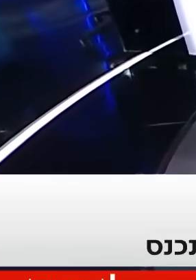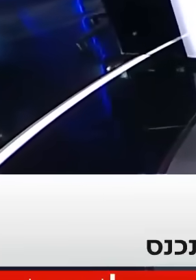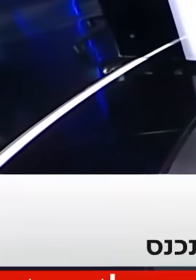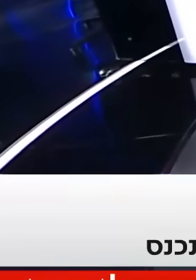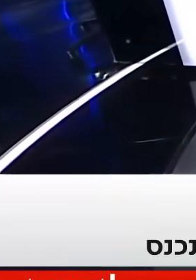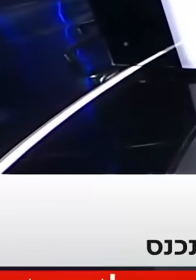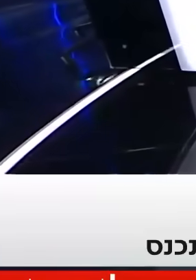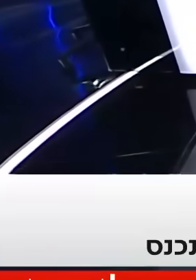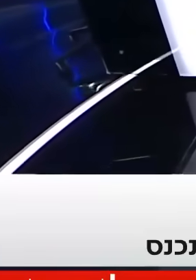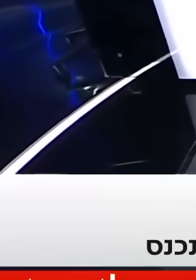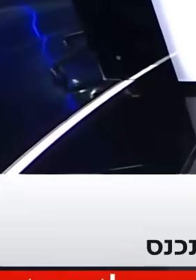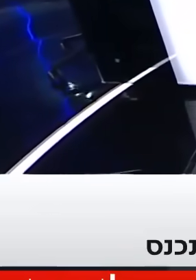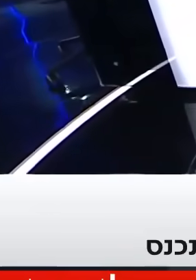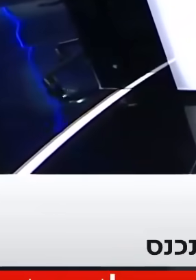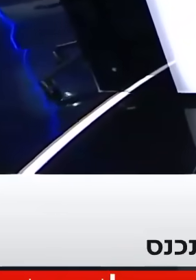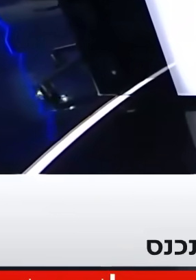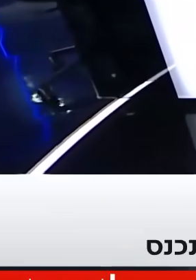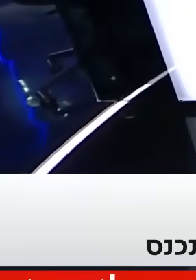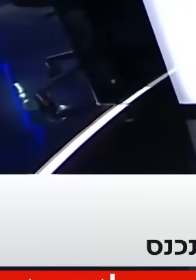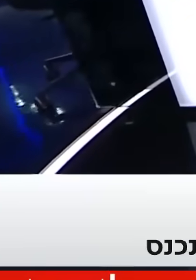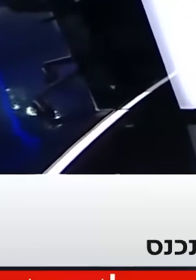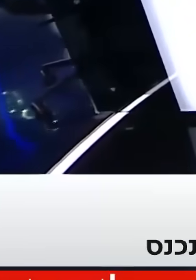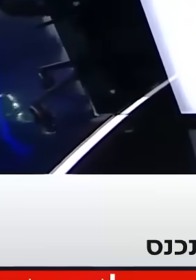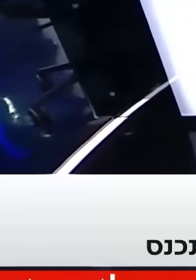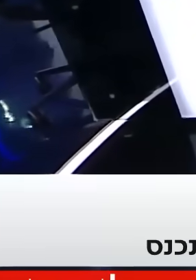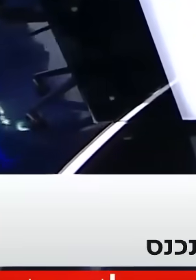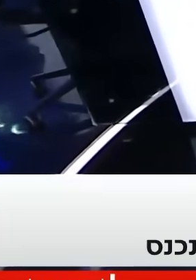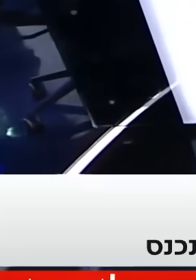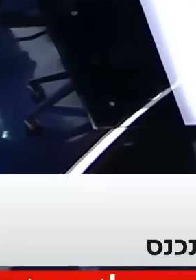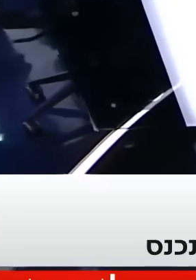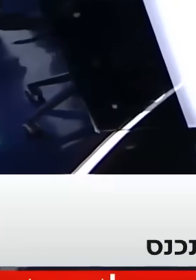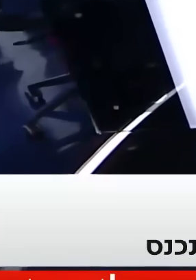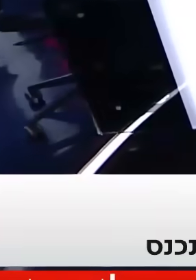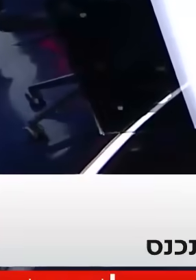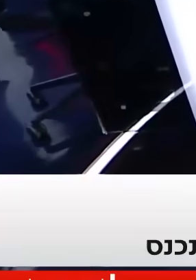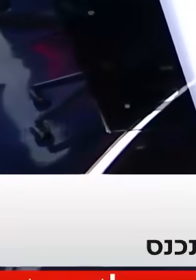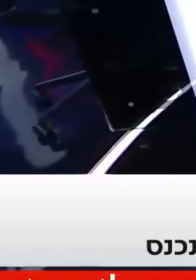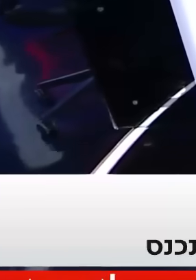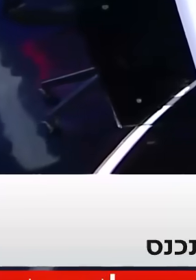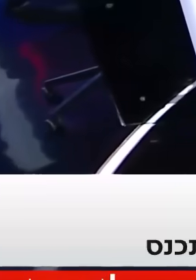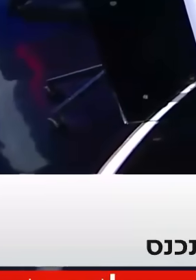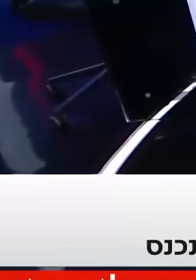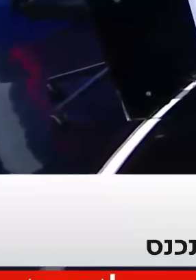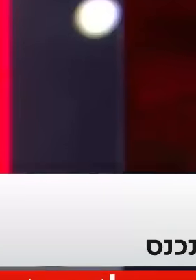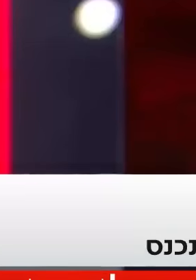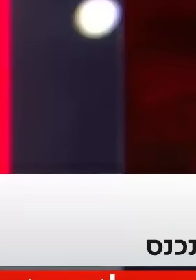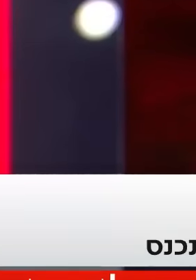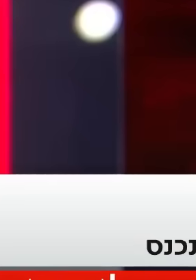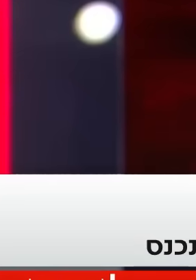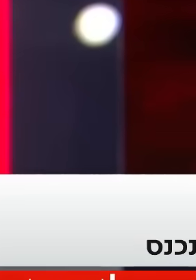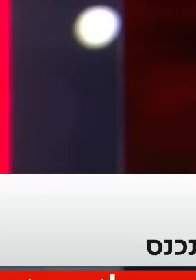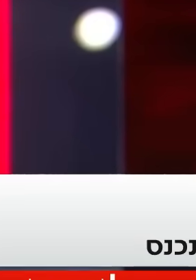אז דיון קבינט מדיני ביטחוני מורחב בשעות האחרונות, שוהים בקריה בתל אביב חברי הקבינט.